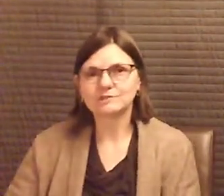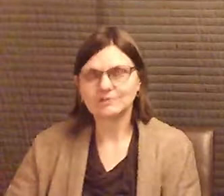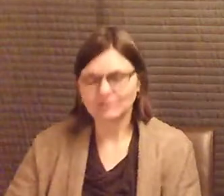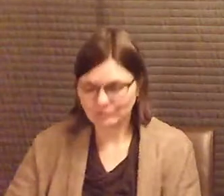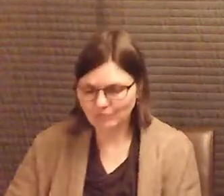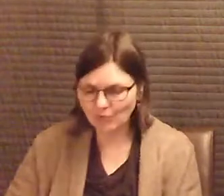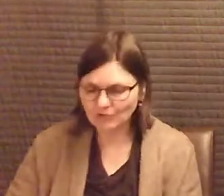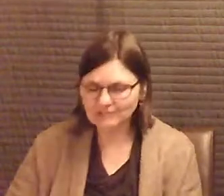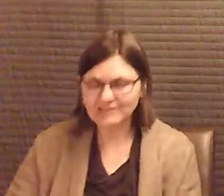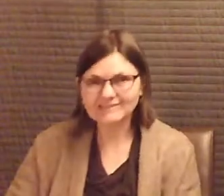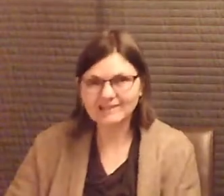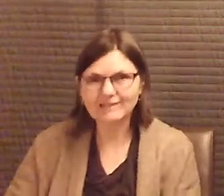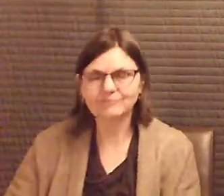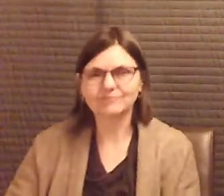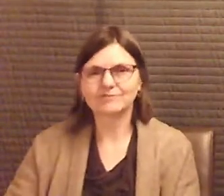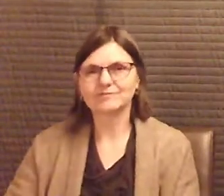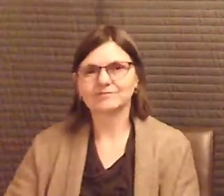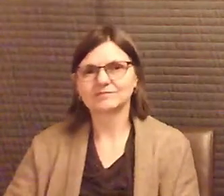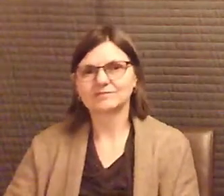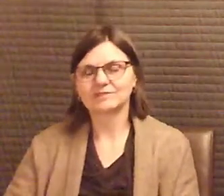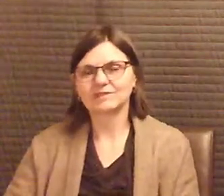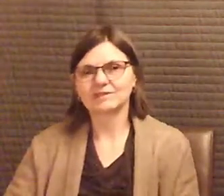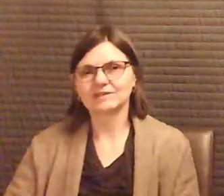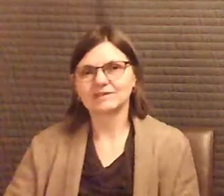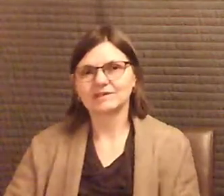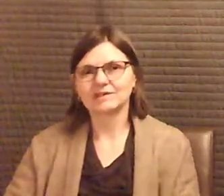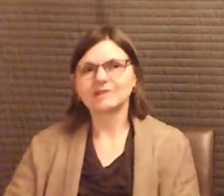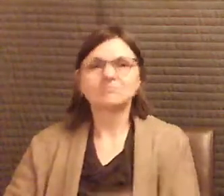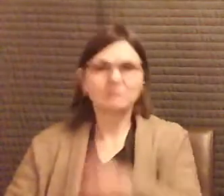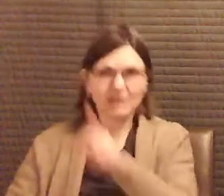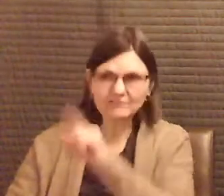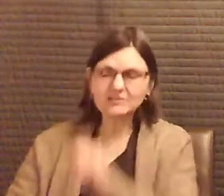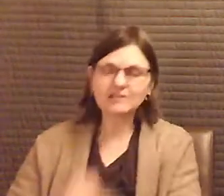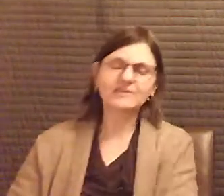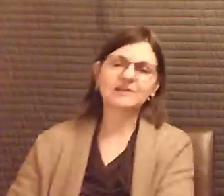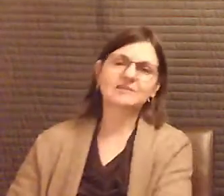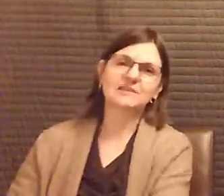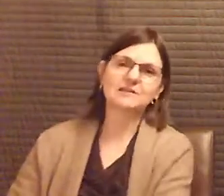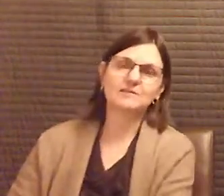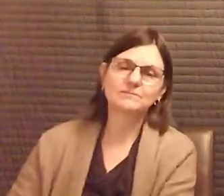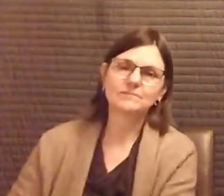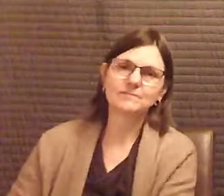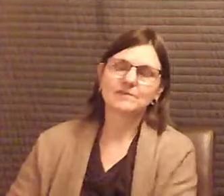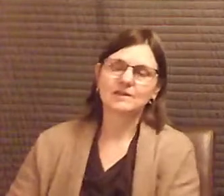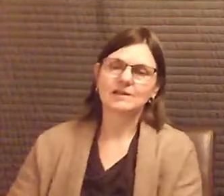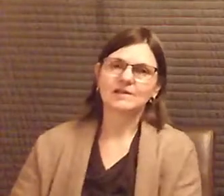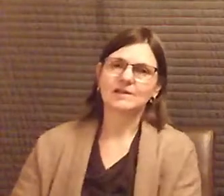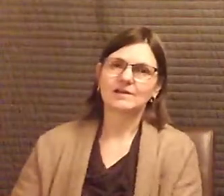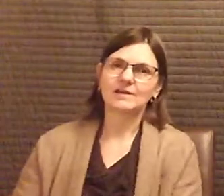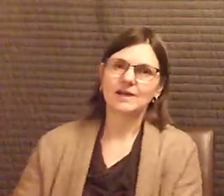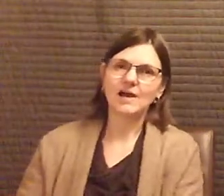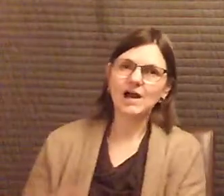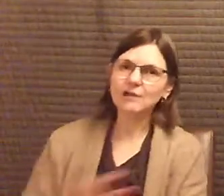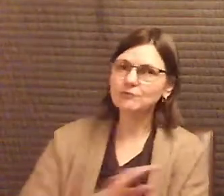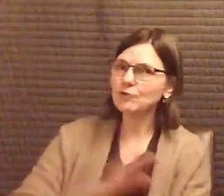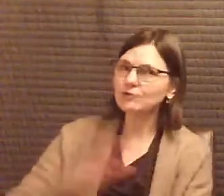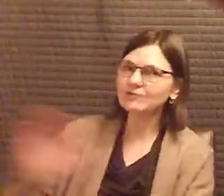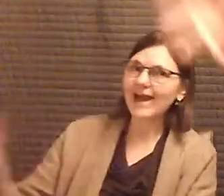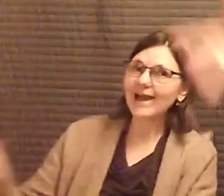toe ging voor zichzelf en dan zal de wereld om de piepelen